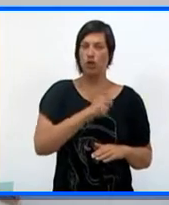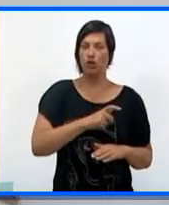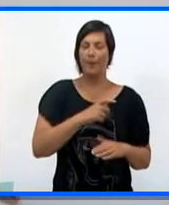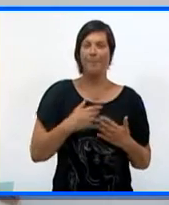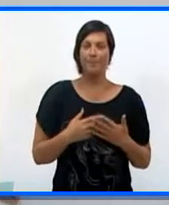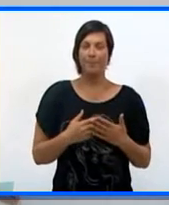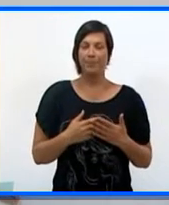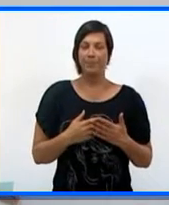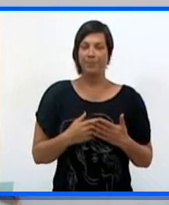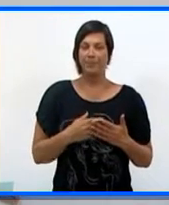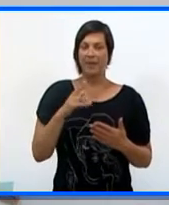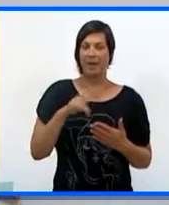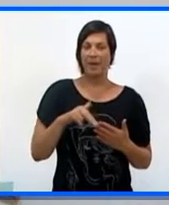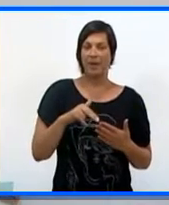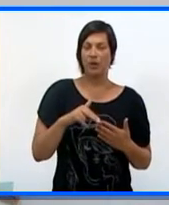imaju